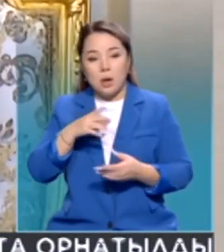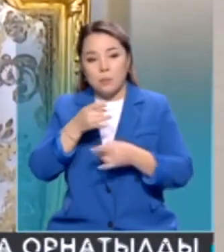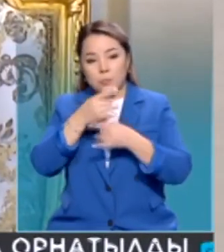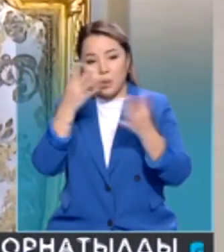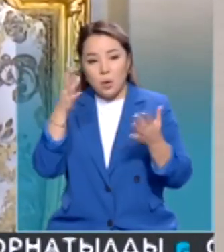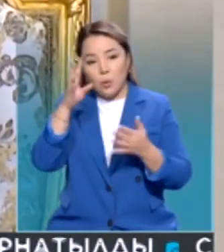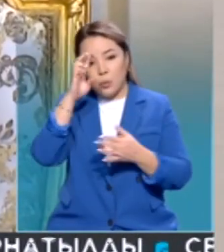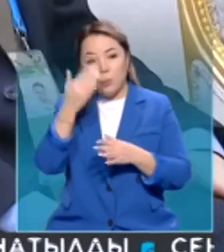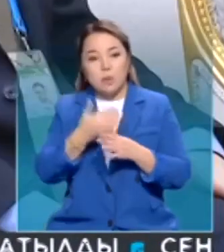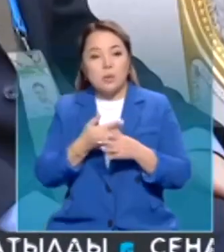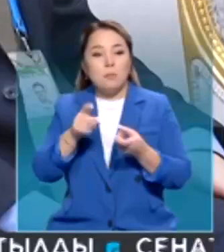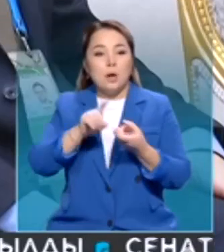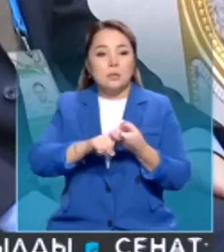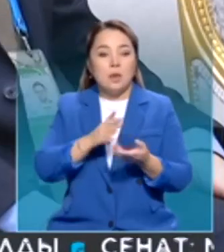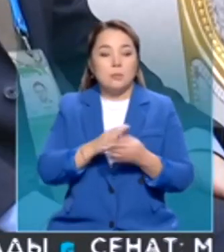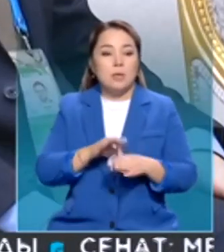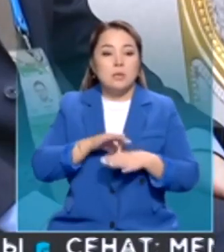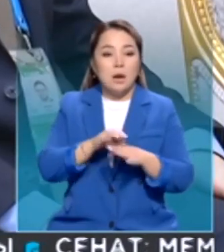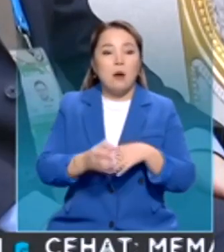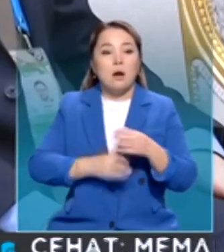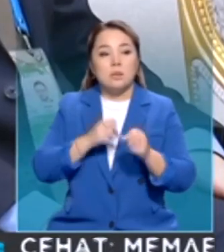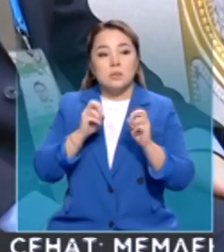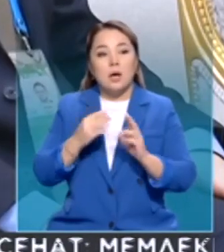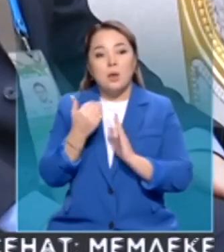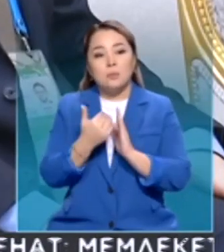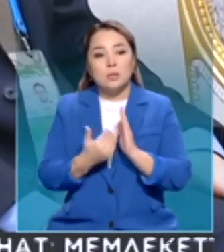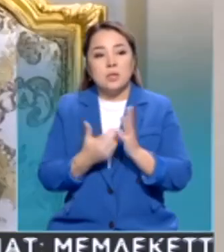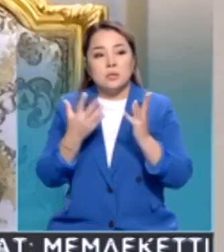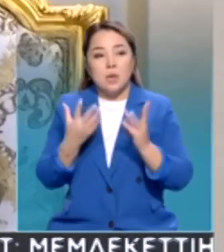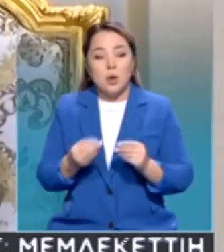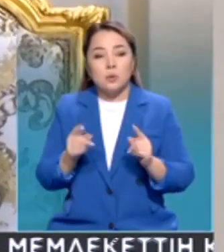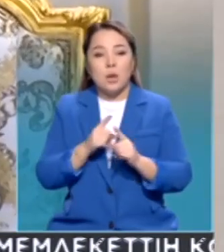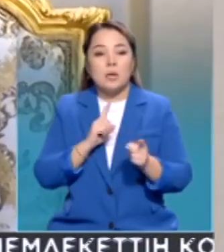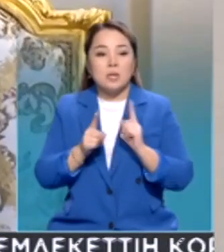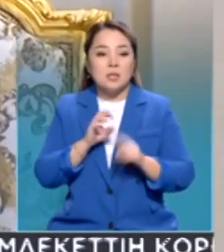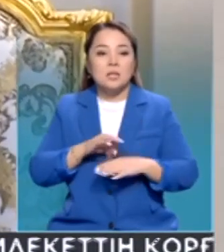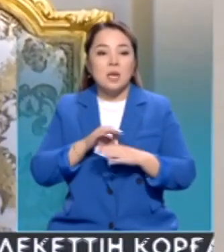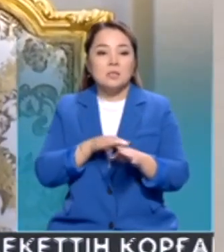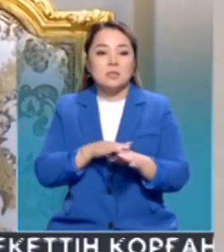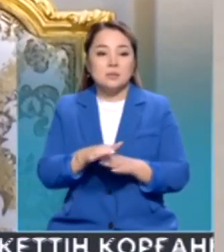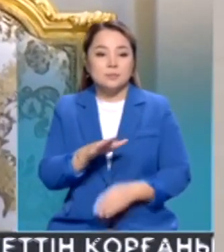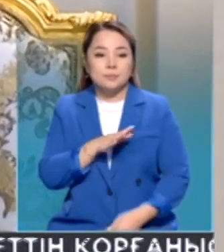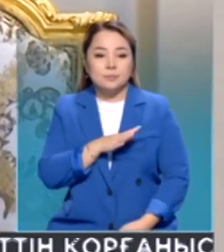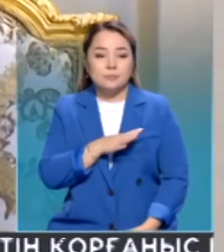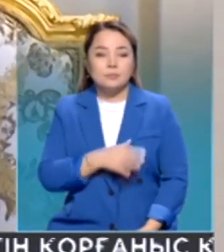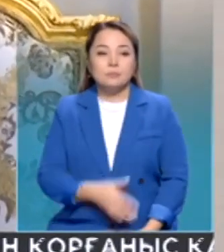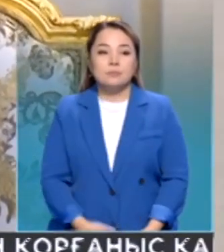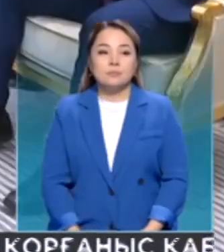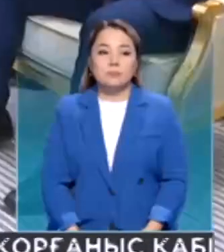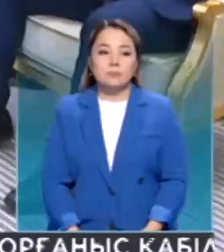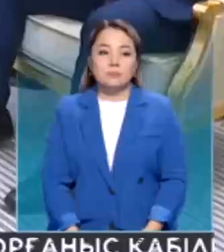мәдени-гуманитарлық байланыстар, сондай-ақ халықаралық және аймақтық күн тәртібіндегі мәселелер талқыланды.